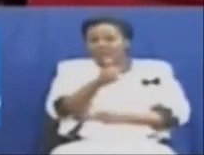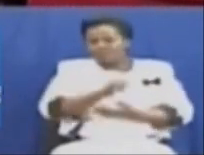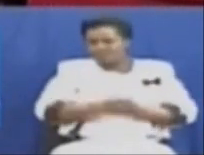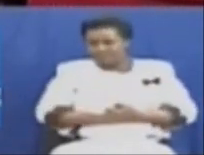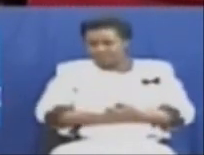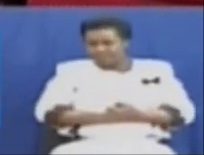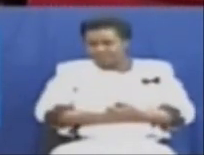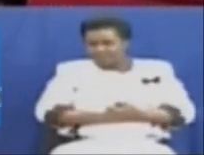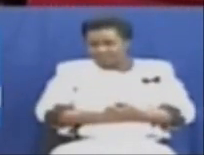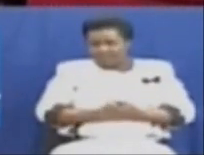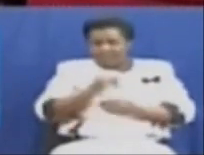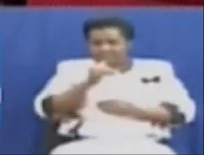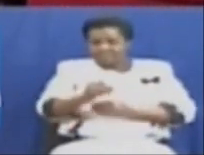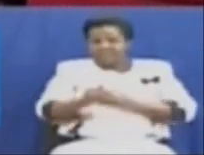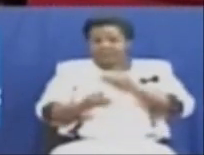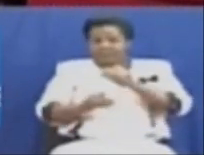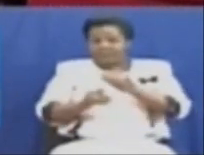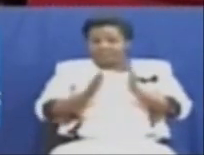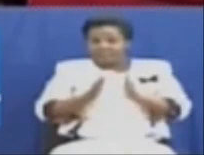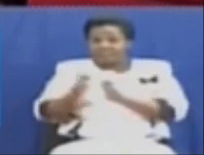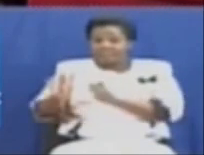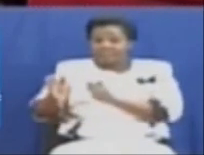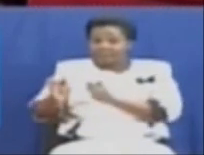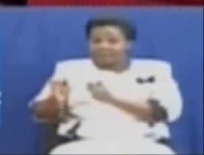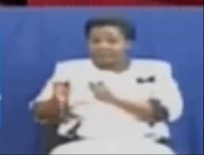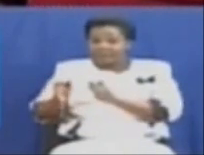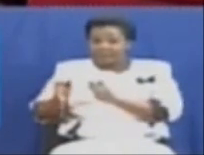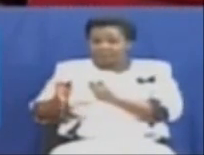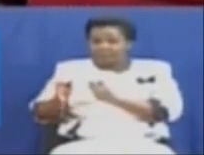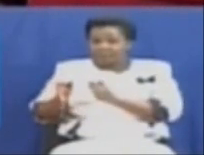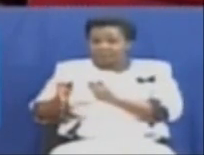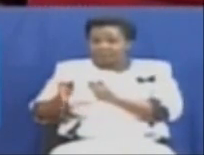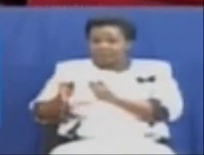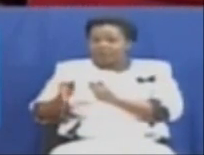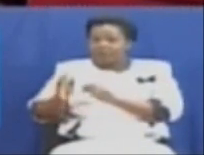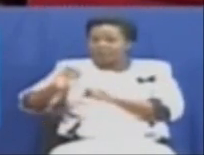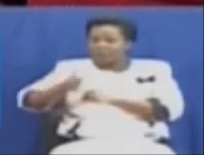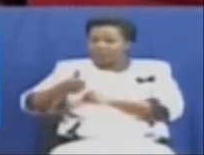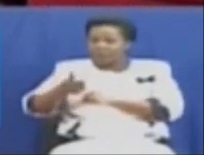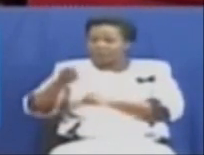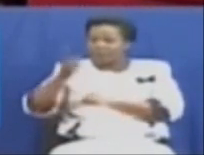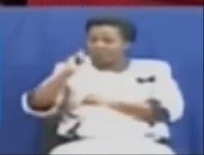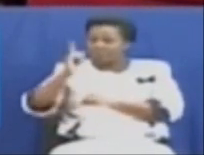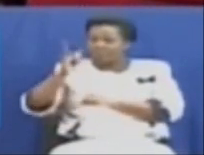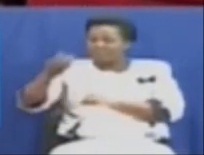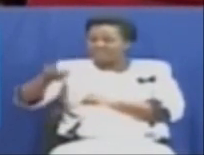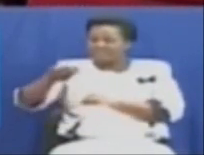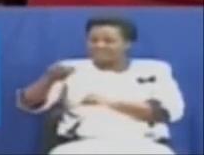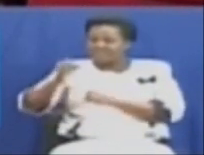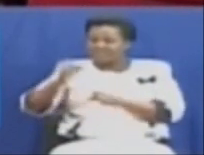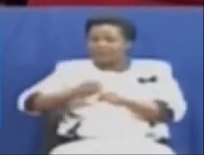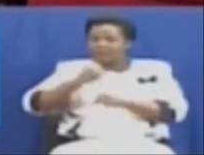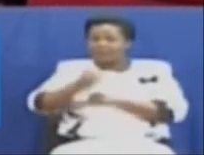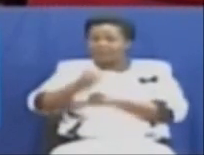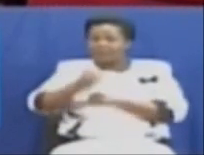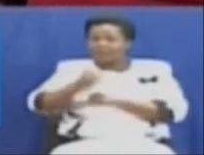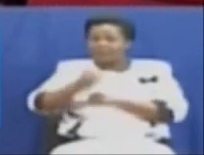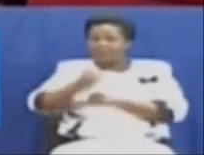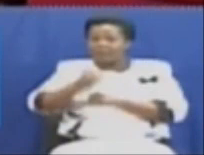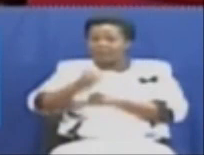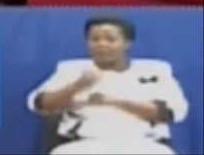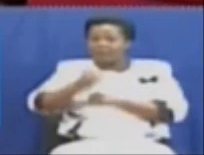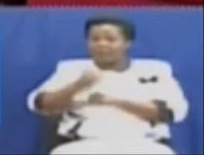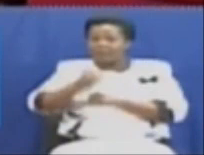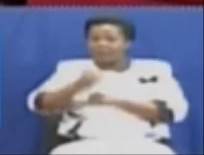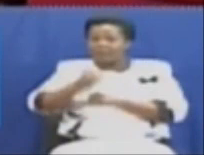kila kijiji kinapelekewa umeme katika nchi yetu, na kwa kuwa serikali imejitahidi sana kupeleka nguzo nyingi na nyaya